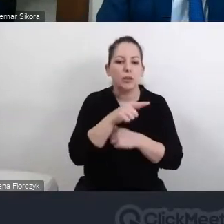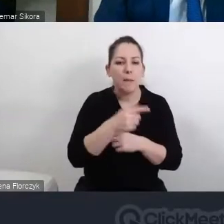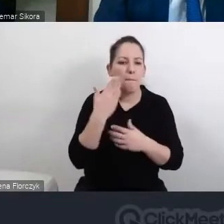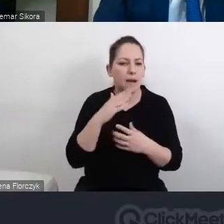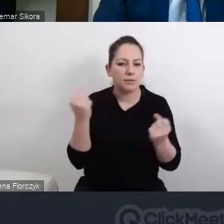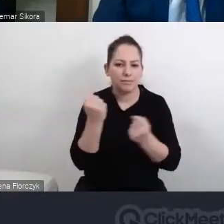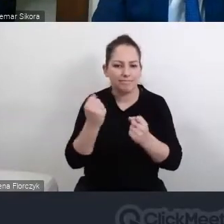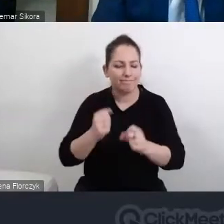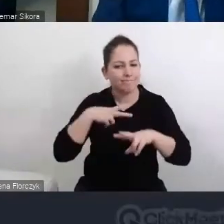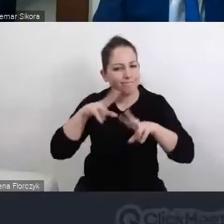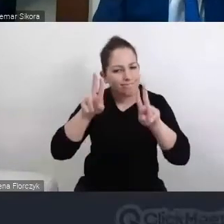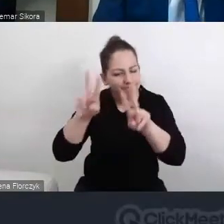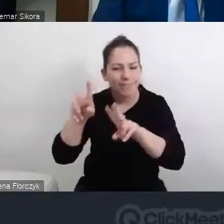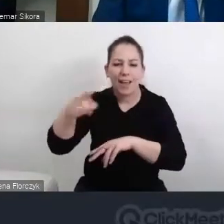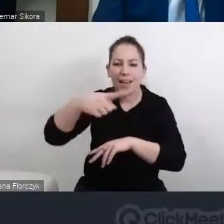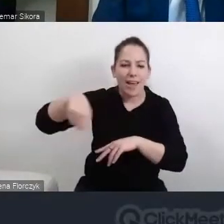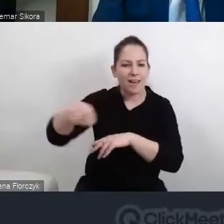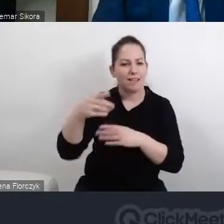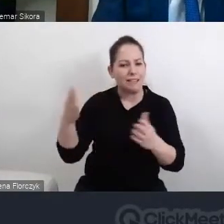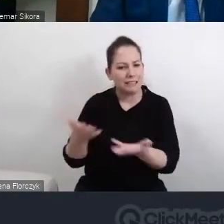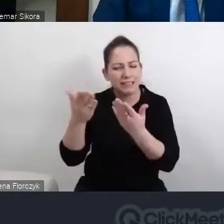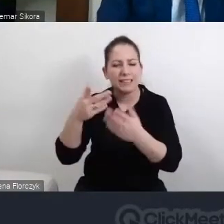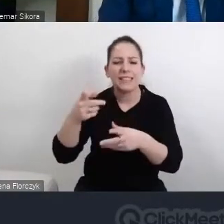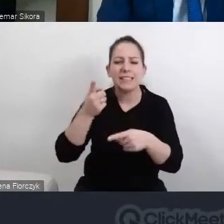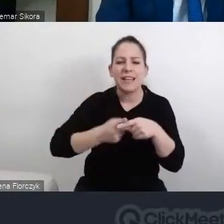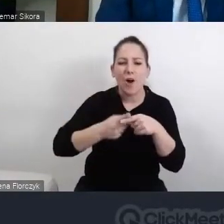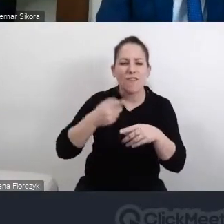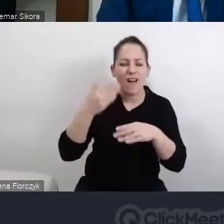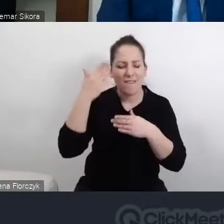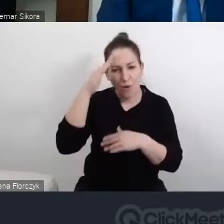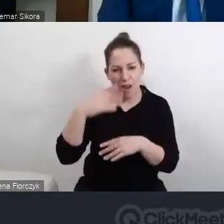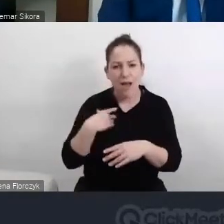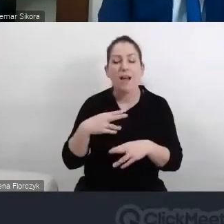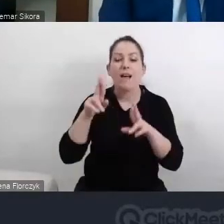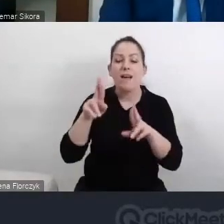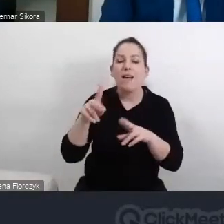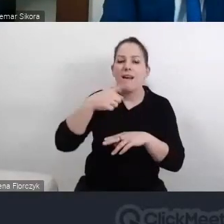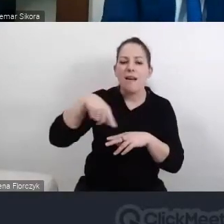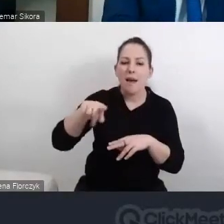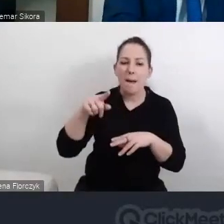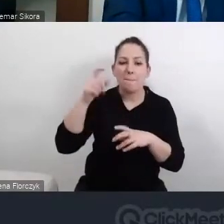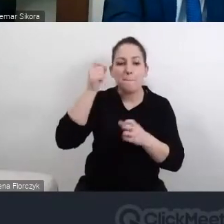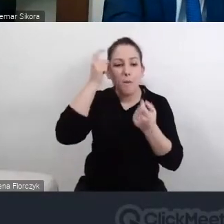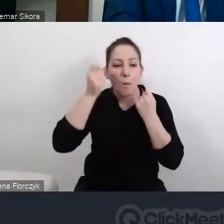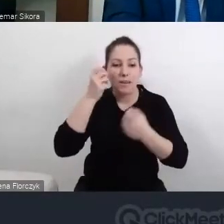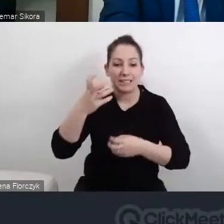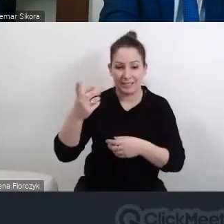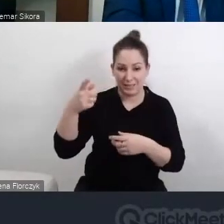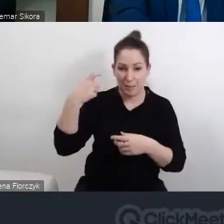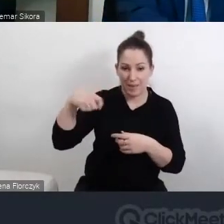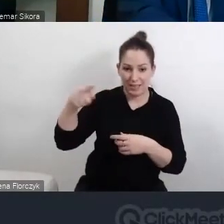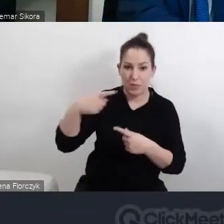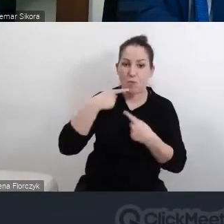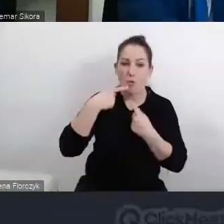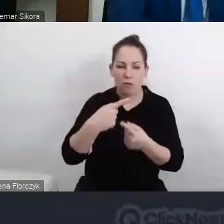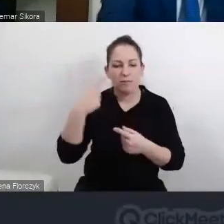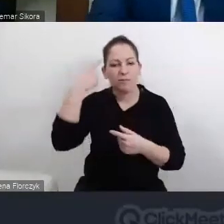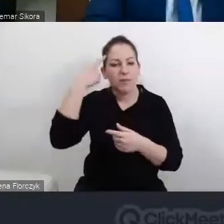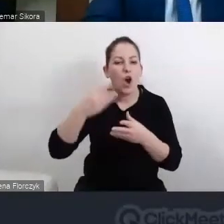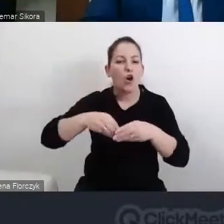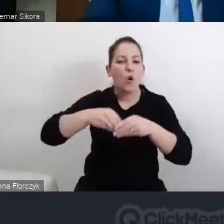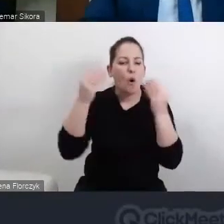mocno kibicujemy Stalowej Woli, licząc na to, że te pomysły pana prezydenta, o których tu wspominał, między innymi rozwój,